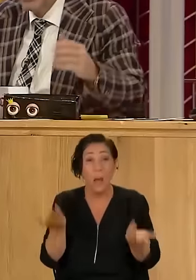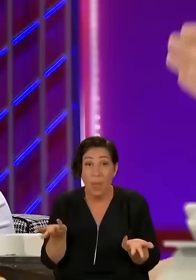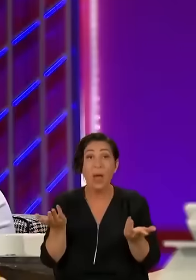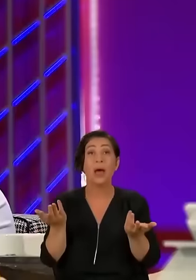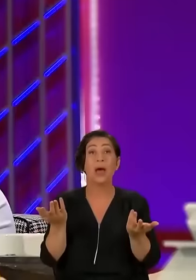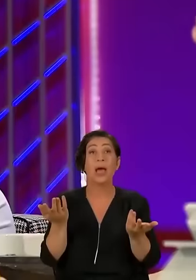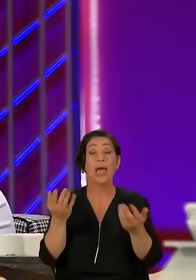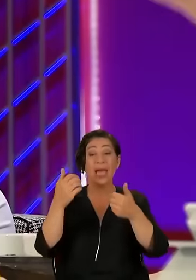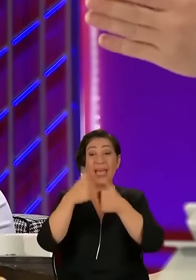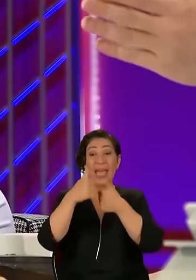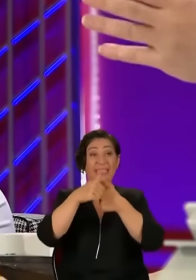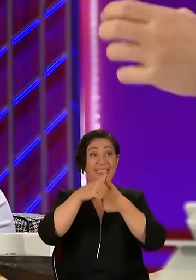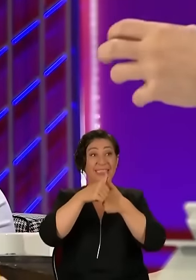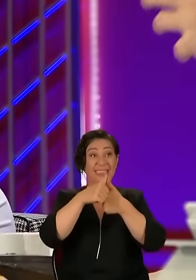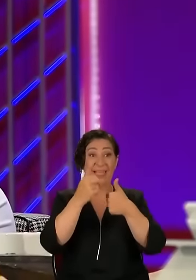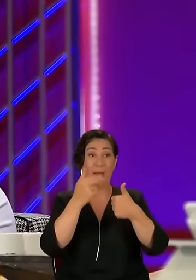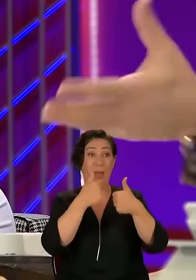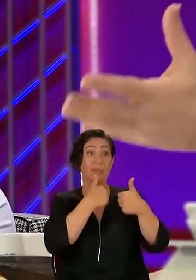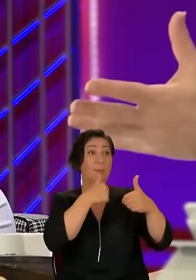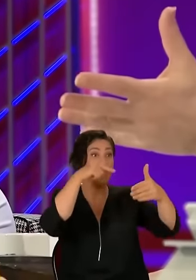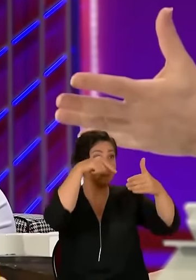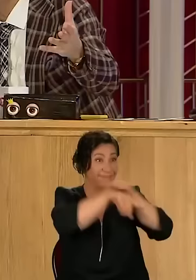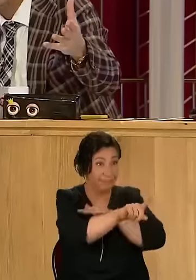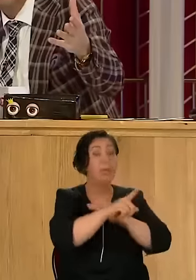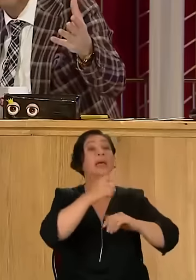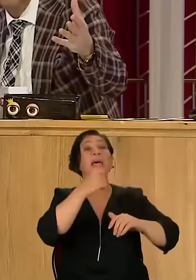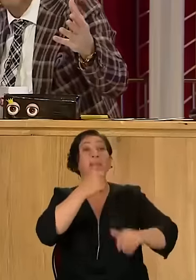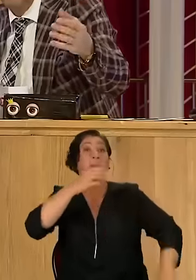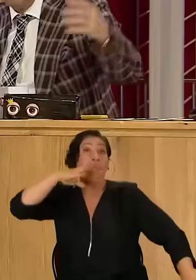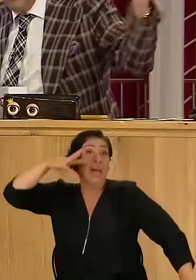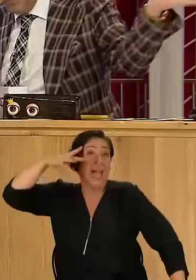Ama karısını aldatan bir kocaya sinirlenmen...